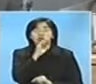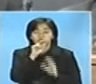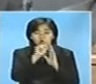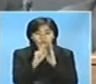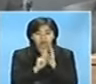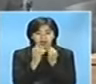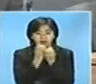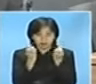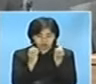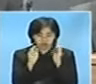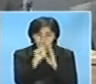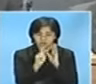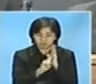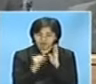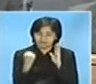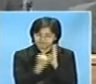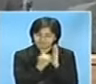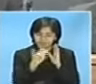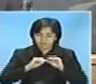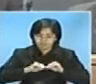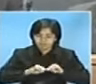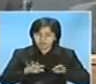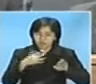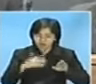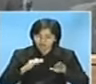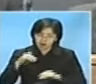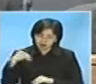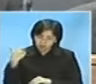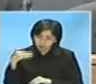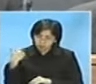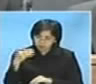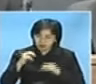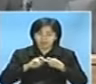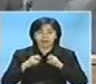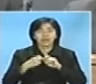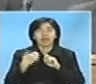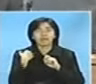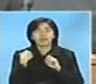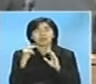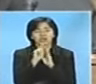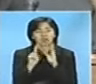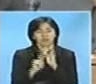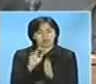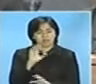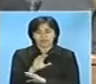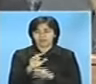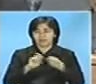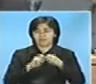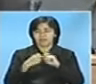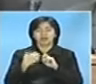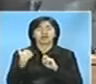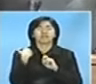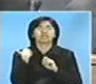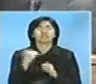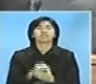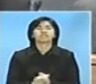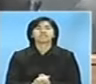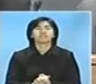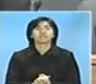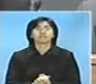งย่อมต้องเกิดปัญหาอุปสรรคและการบังคับใช้อยู่บางประการที่อาจจ